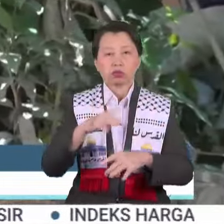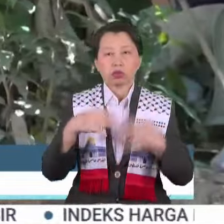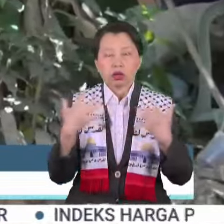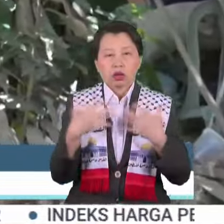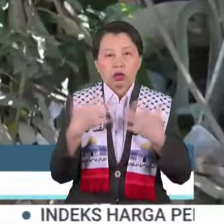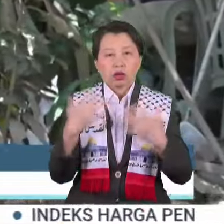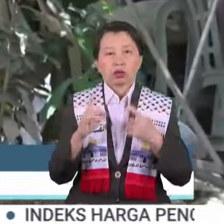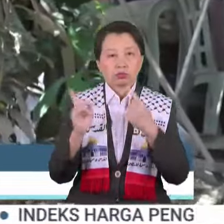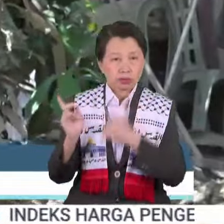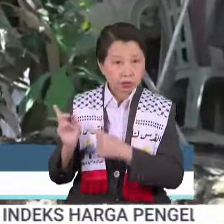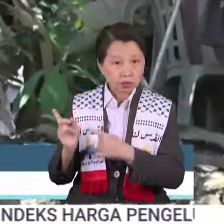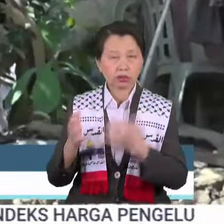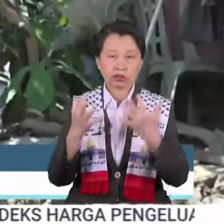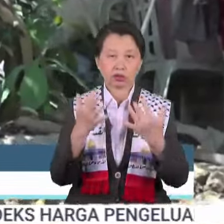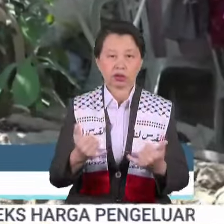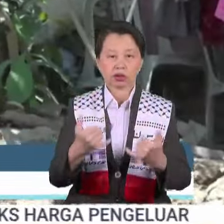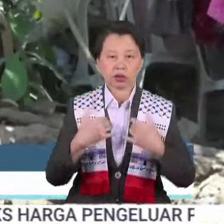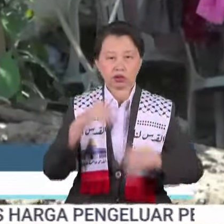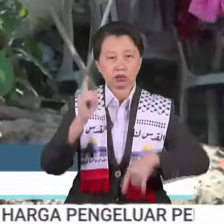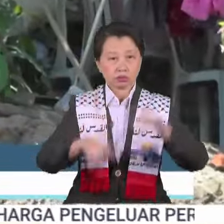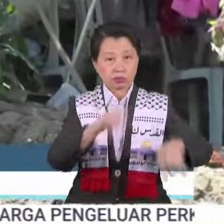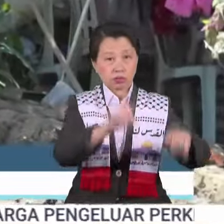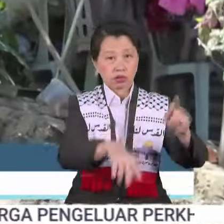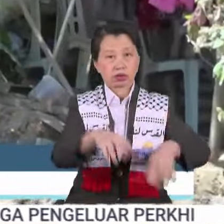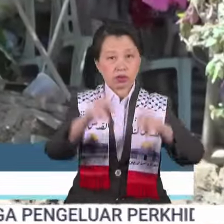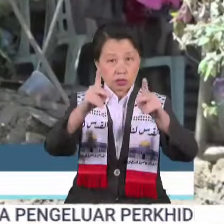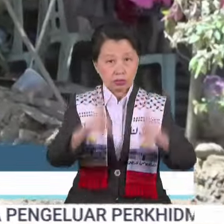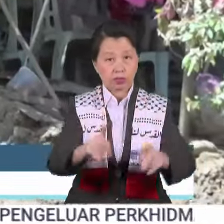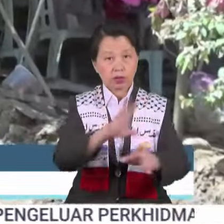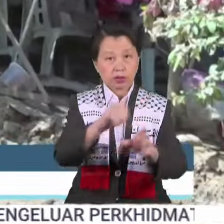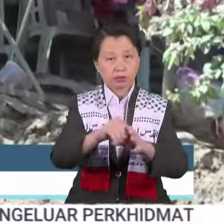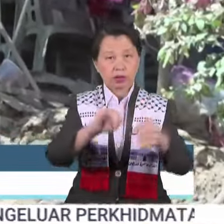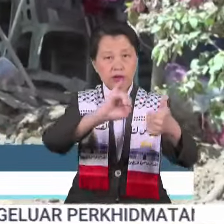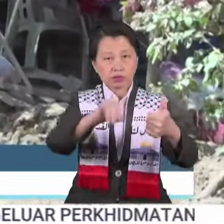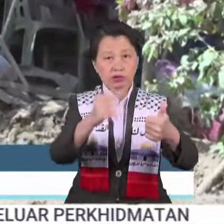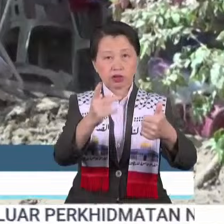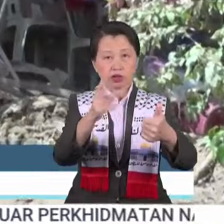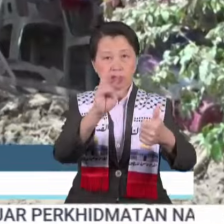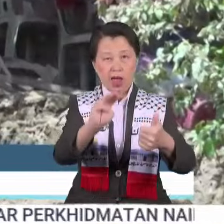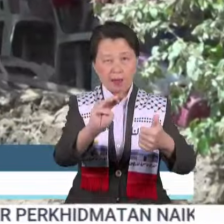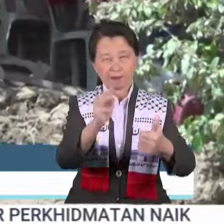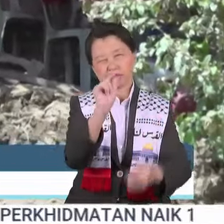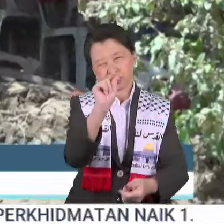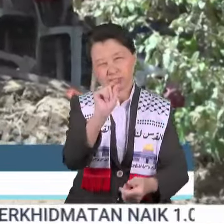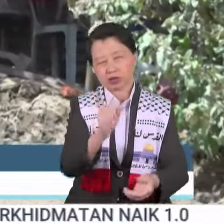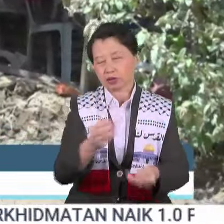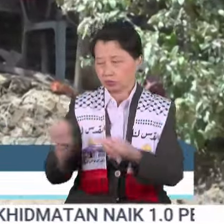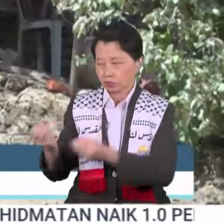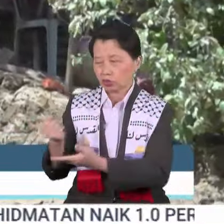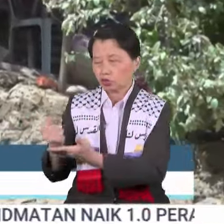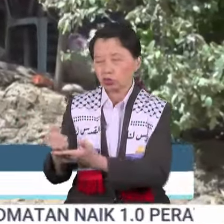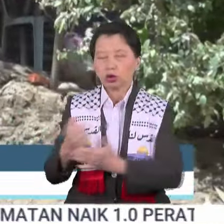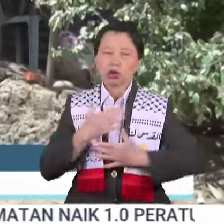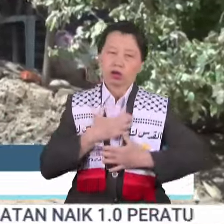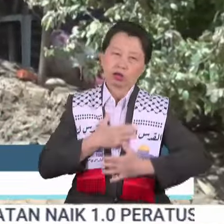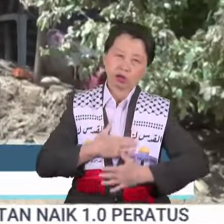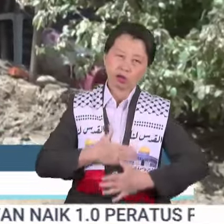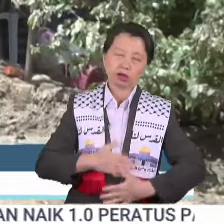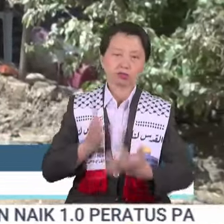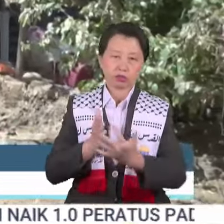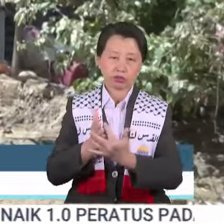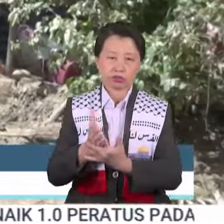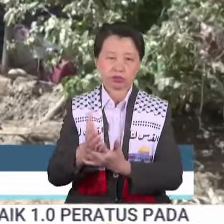mereka. Ketika ini, sokongan pelbagai pihak termasuk JKM sedikit sebanyak melegakan mereka dalam